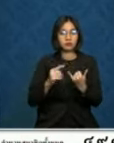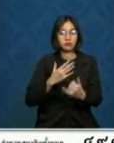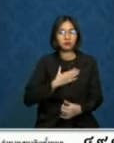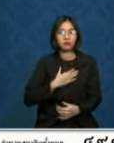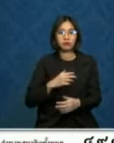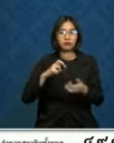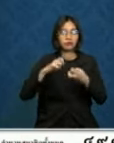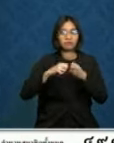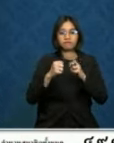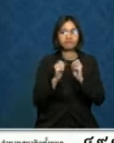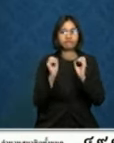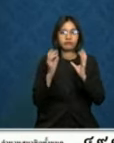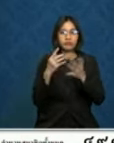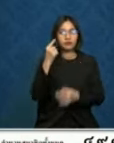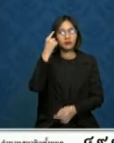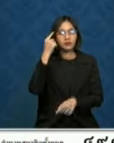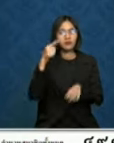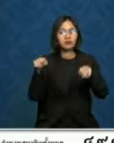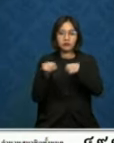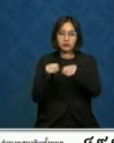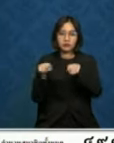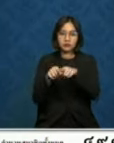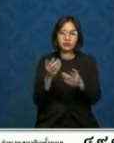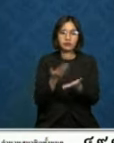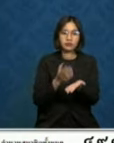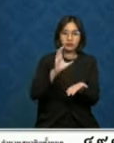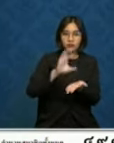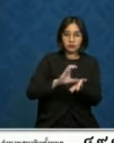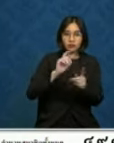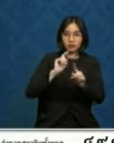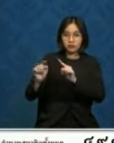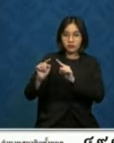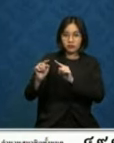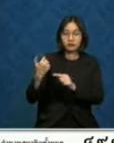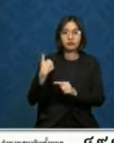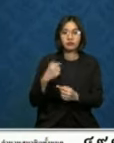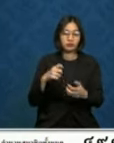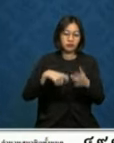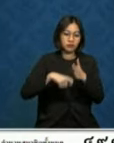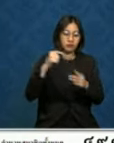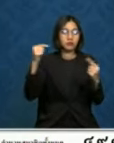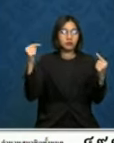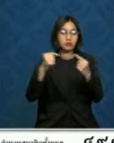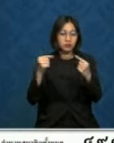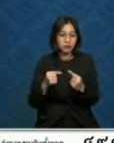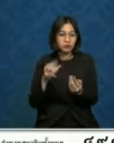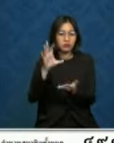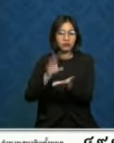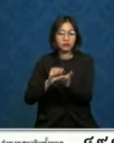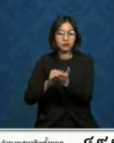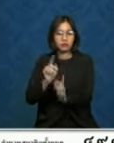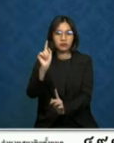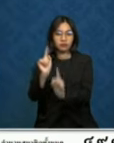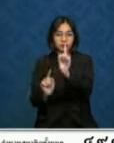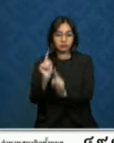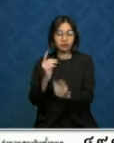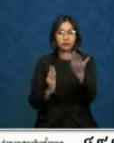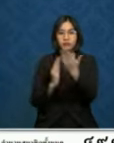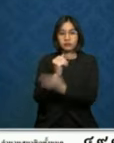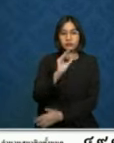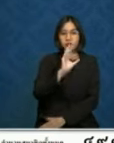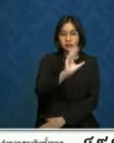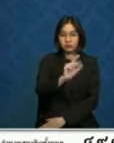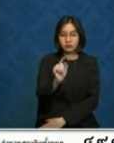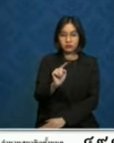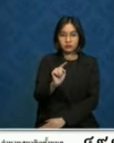มไม่ติดตรงนี้ครับผมเห็นด้วยด้วยซ้ำไปครับถ้างบประมาณเนี่ยมันสมเหตุสมผลกับตัวชี้วัดและผลสัมฤทธิ์ของท